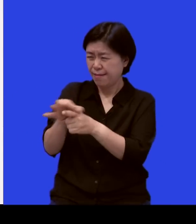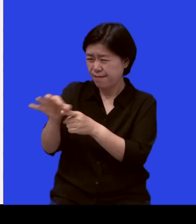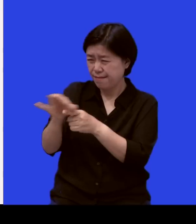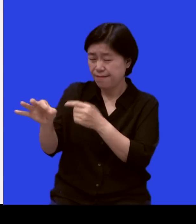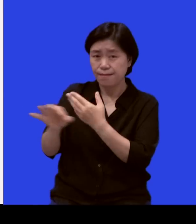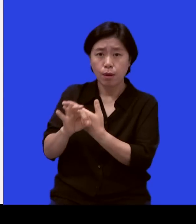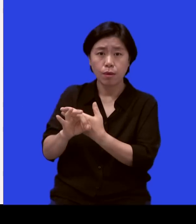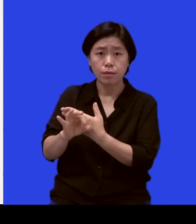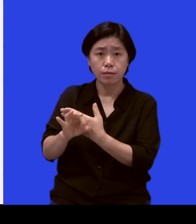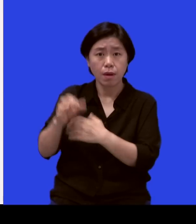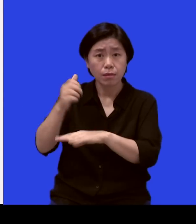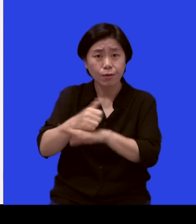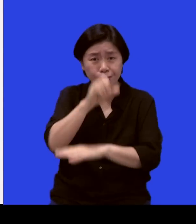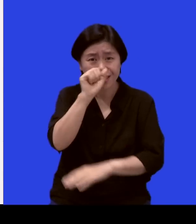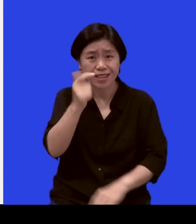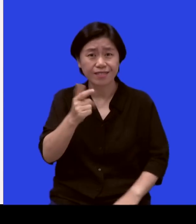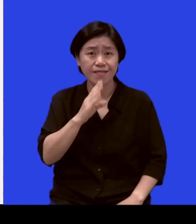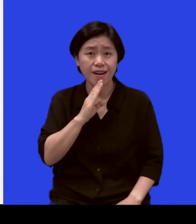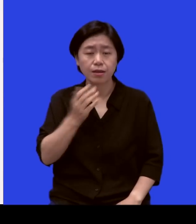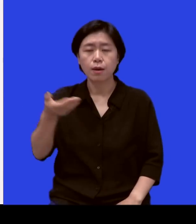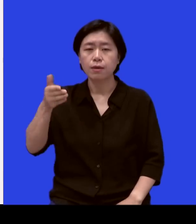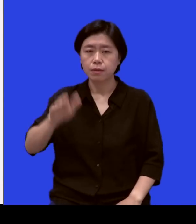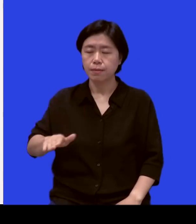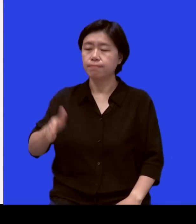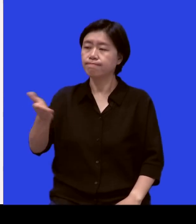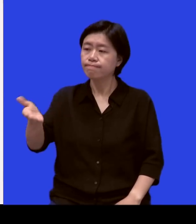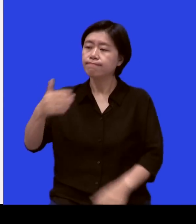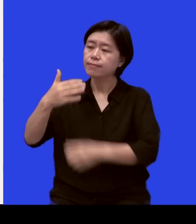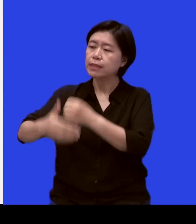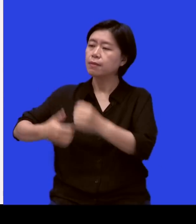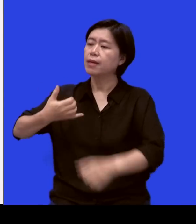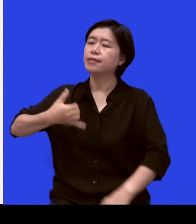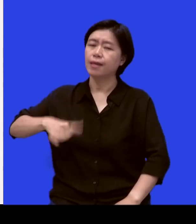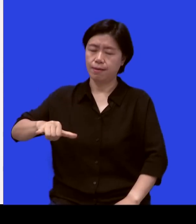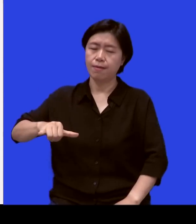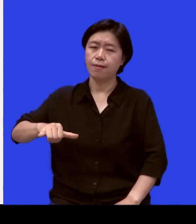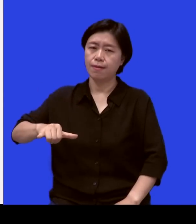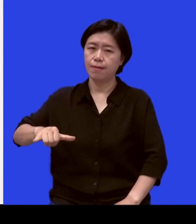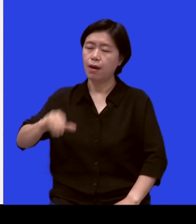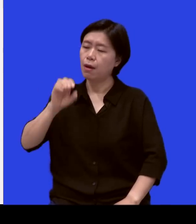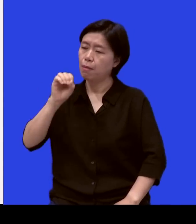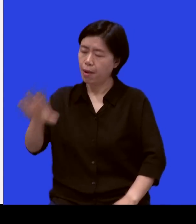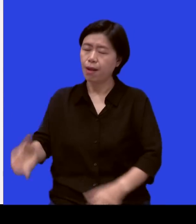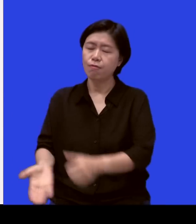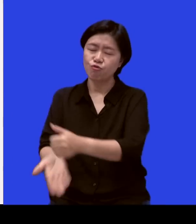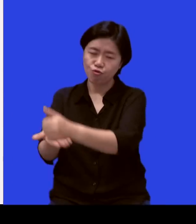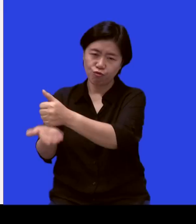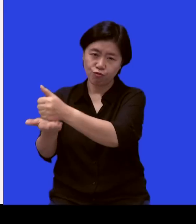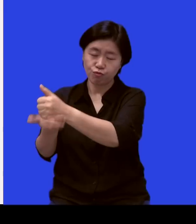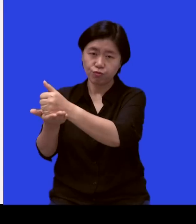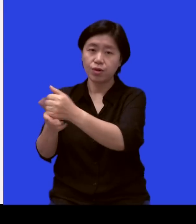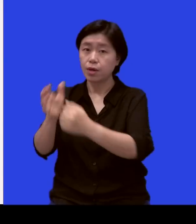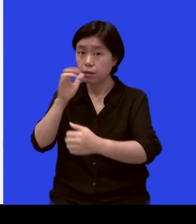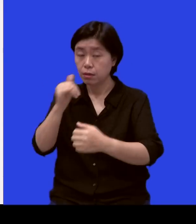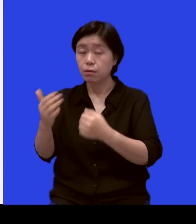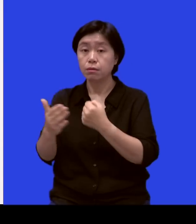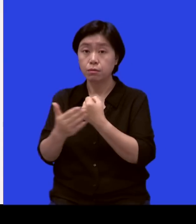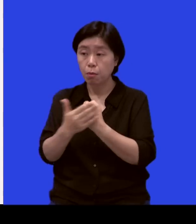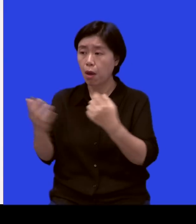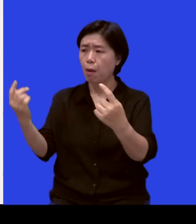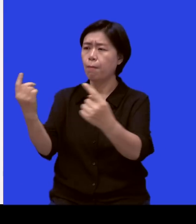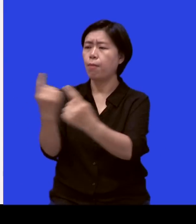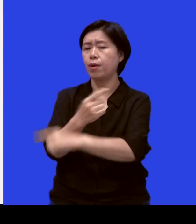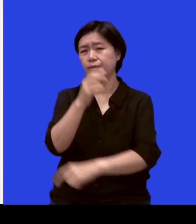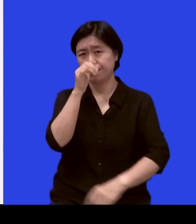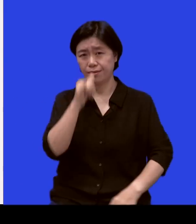당신들은 하나님의 백성이다. 예수님의 자녀, 우리 주의 자녀다. 그리고 예수님의 제자다. 이제 이 얘기를